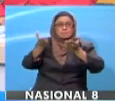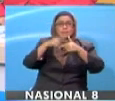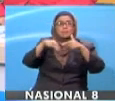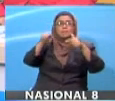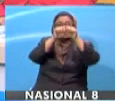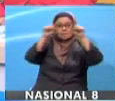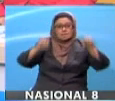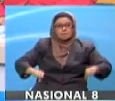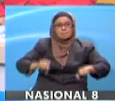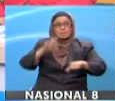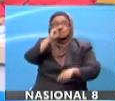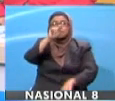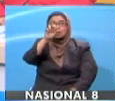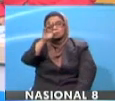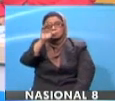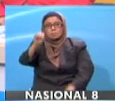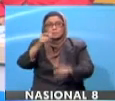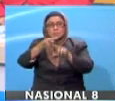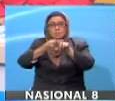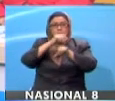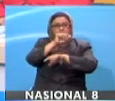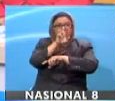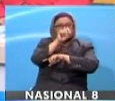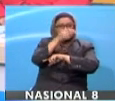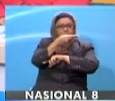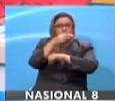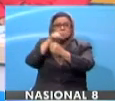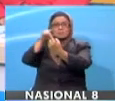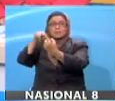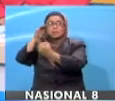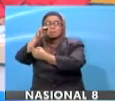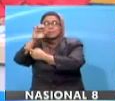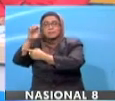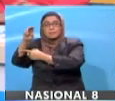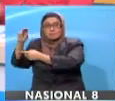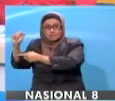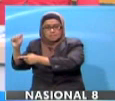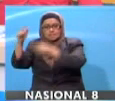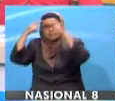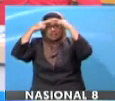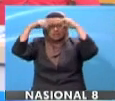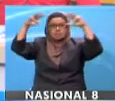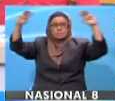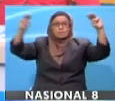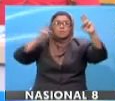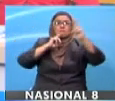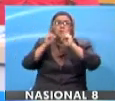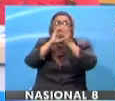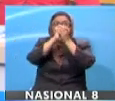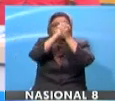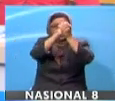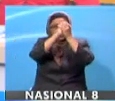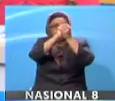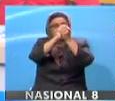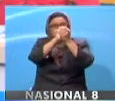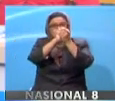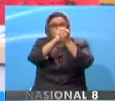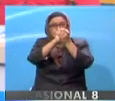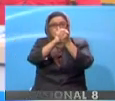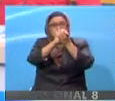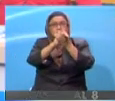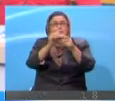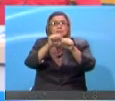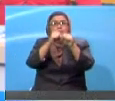Mina bermula tahun ini. Perdana Menteri menerusi satu kenyataan mengucapkan tahniah kepada syarikat Menteri Kewangan diperbadankan